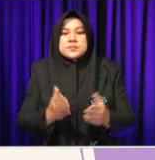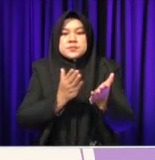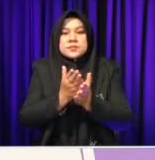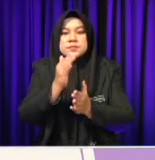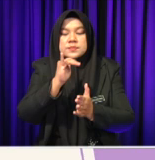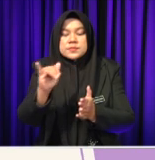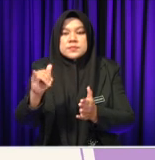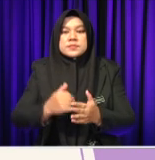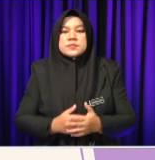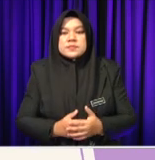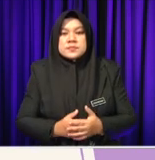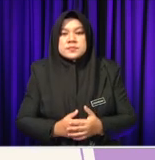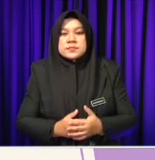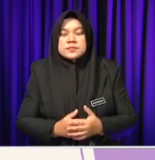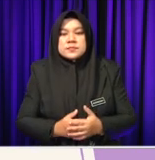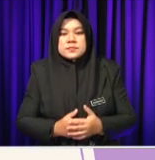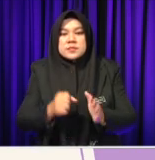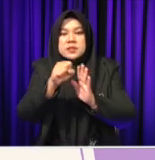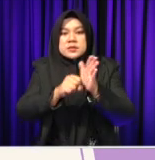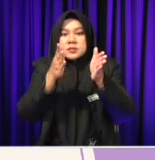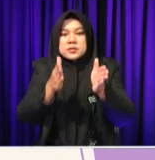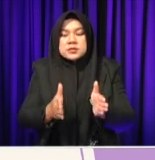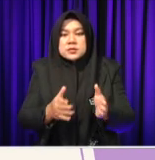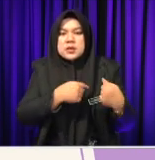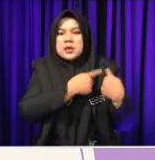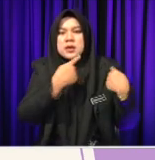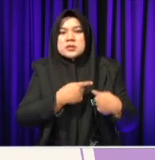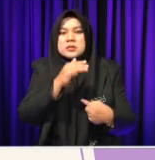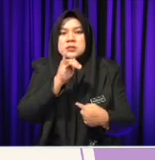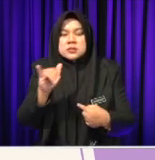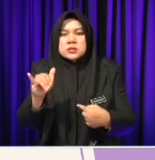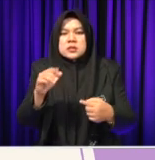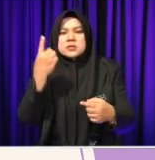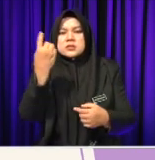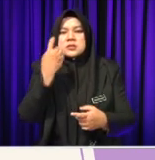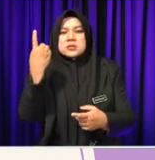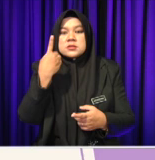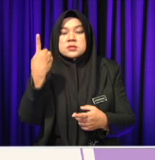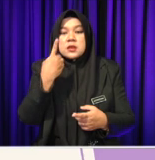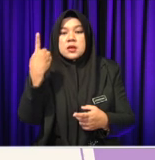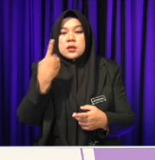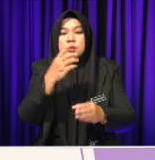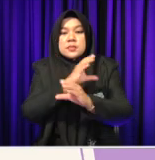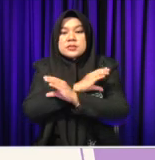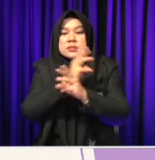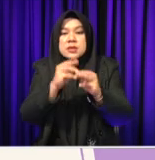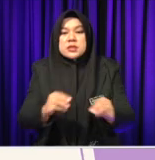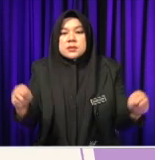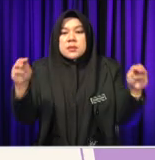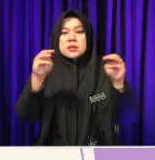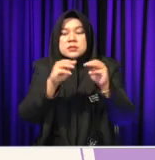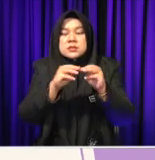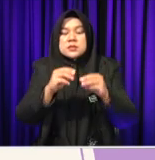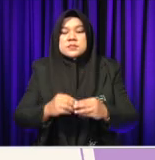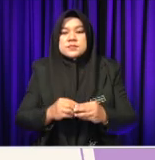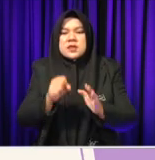golongan yang ketiga adalah seseorang yang hatinya sentiasa mencintai masjid Apa maksudnya seseorang yang bila